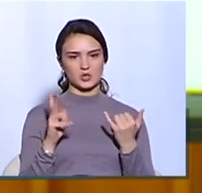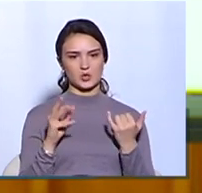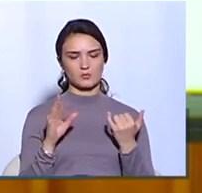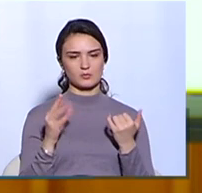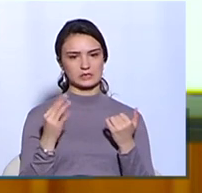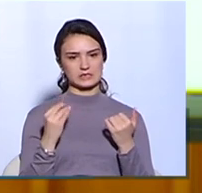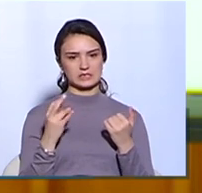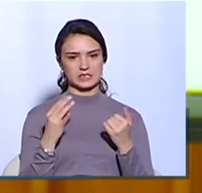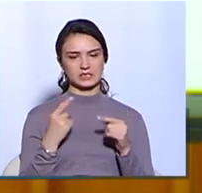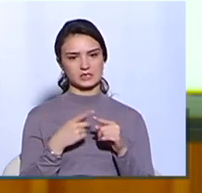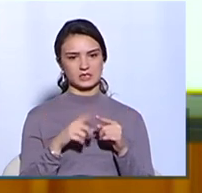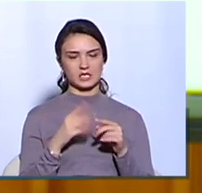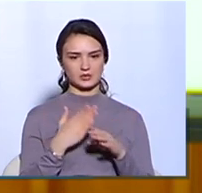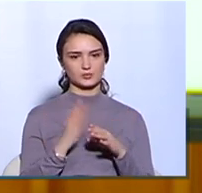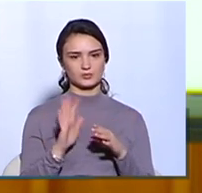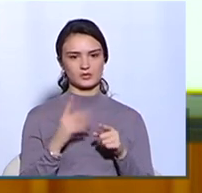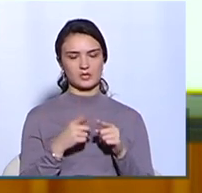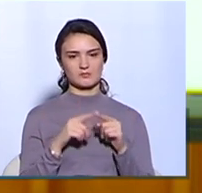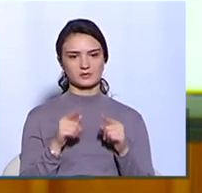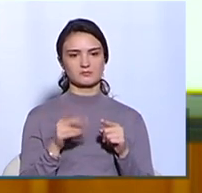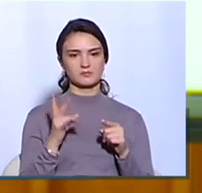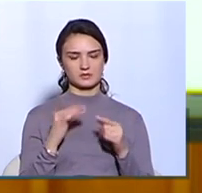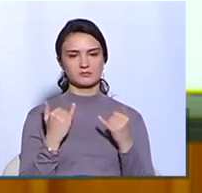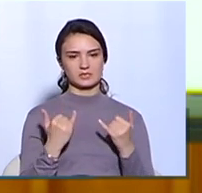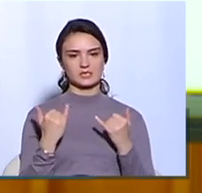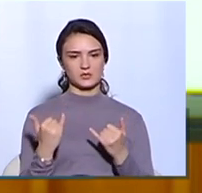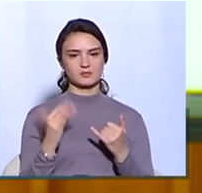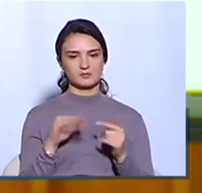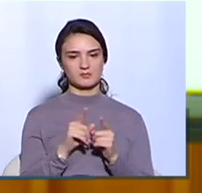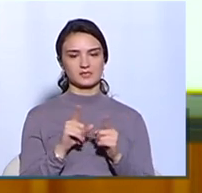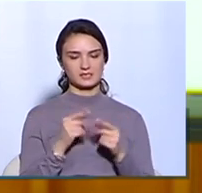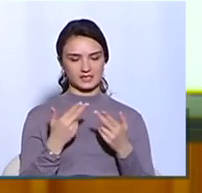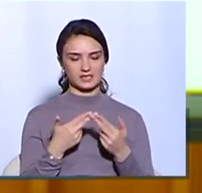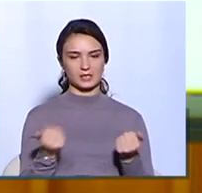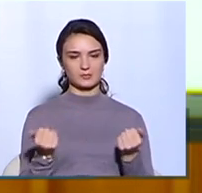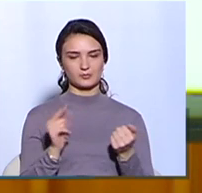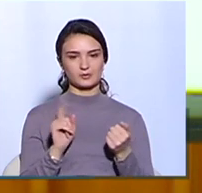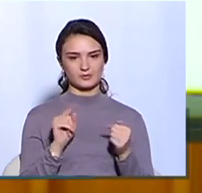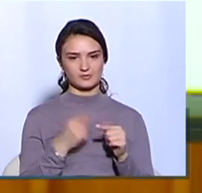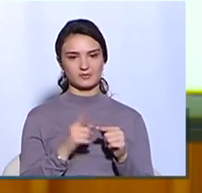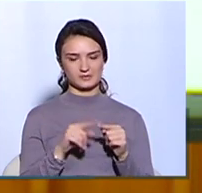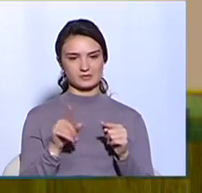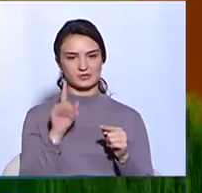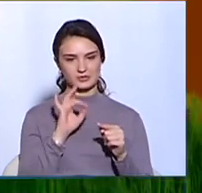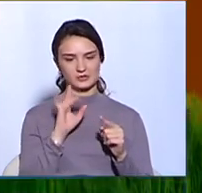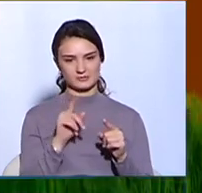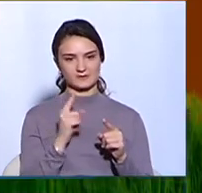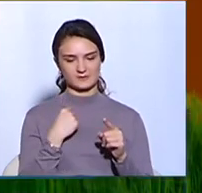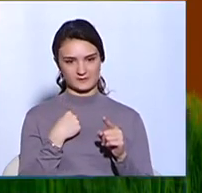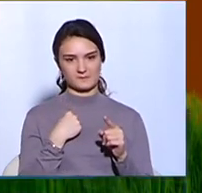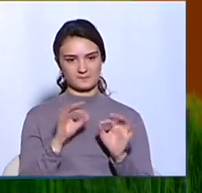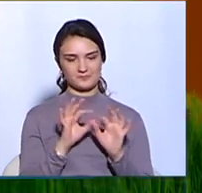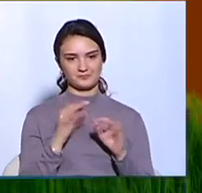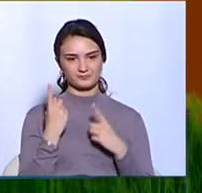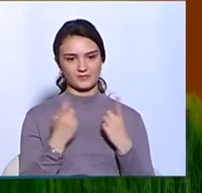ჰომოცისტეინი იწვევს თუ არა აი იმას, მაგრამ დღესდღეობით მაინც აღიარებულია, რომ ეს თეორია არის ჯერჯერობით, რადგან ჩვენ